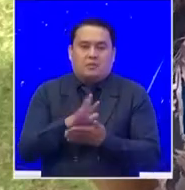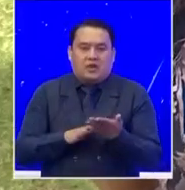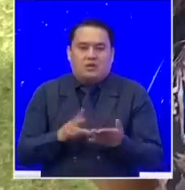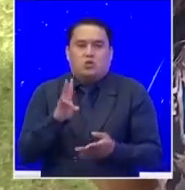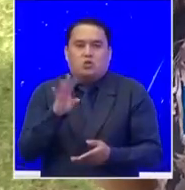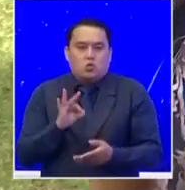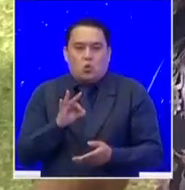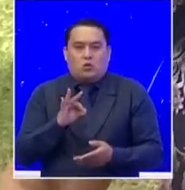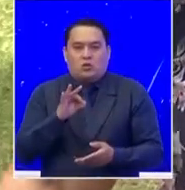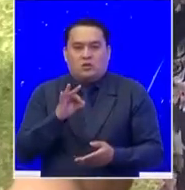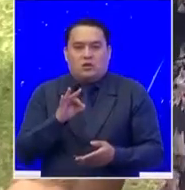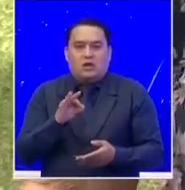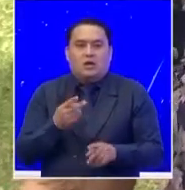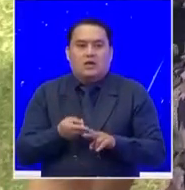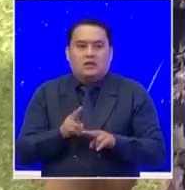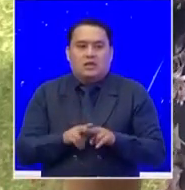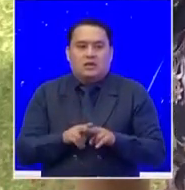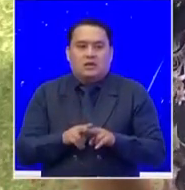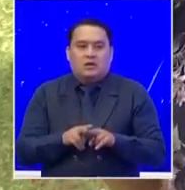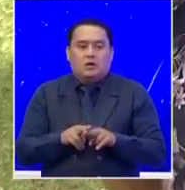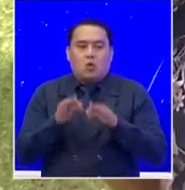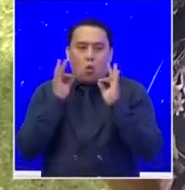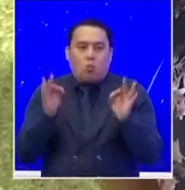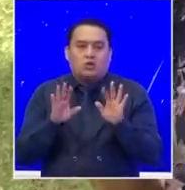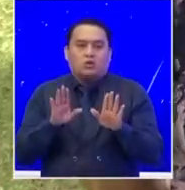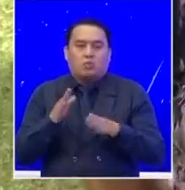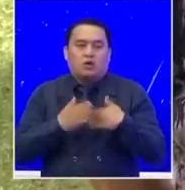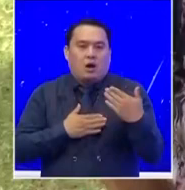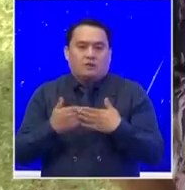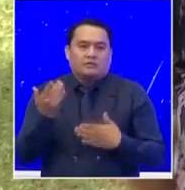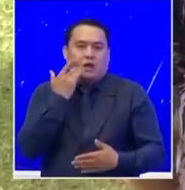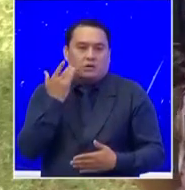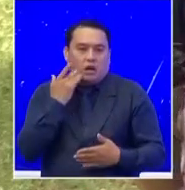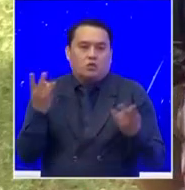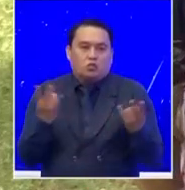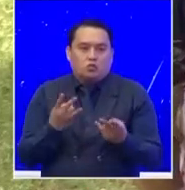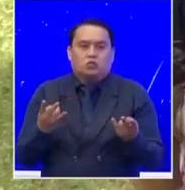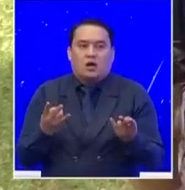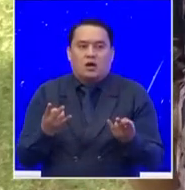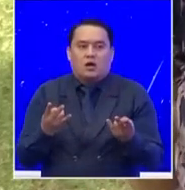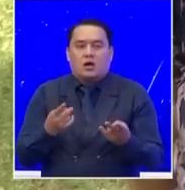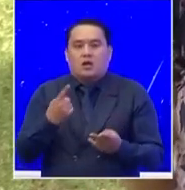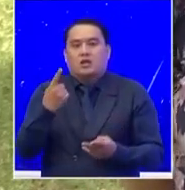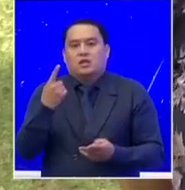Работали дистанционно, но дистанционно это теория только. А практика все равно нужна. Вот уже